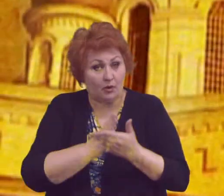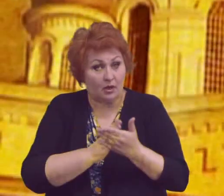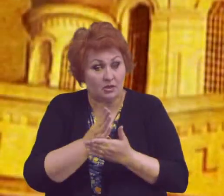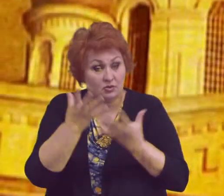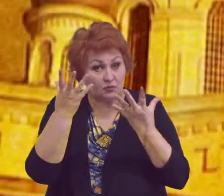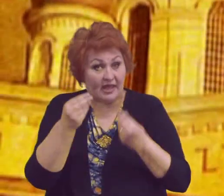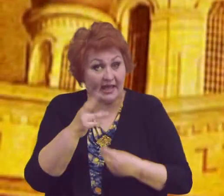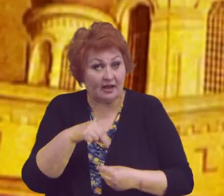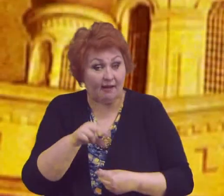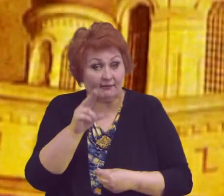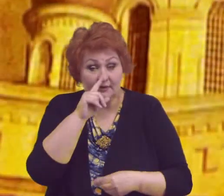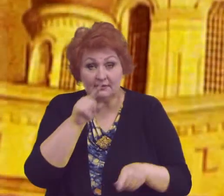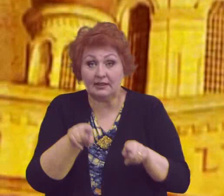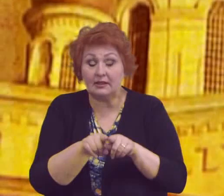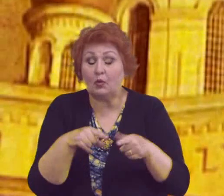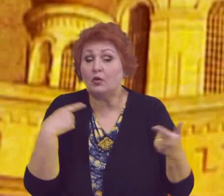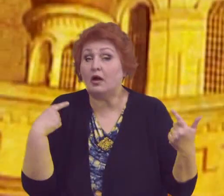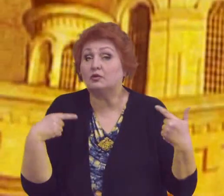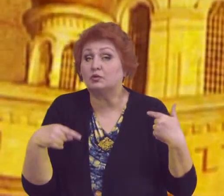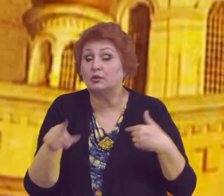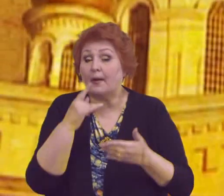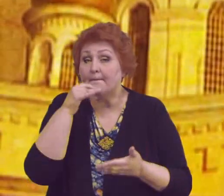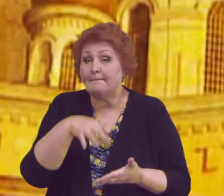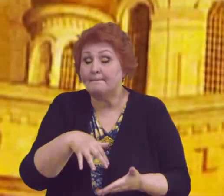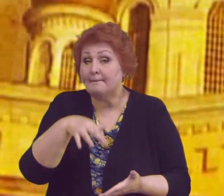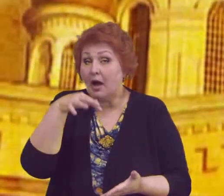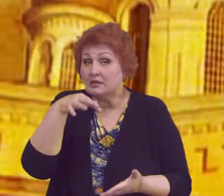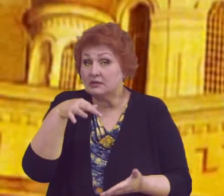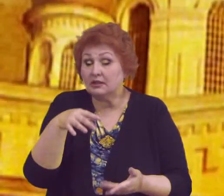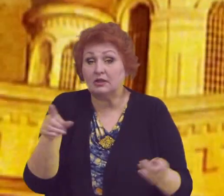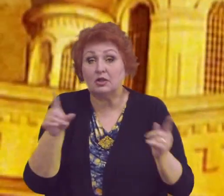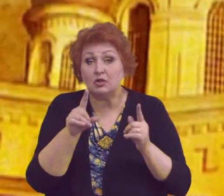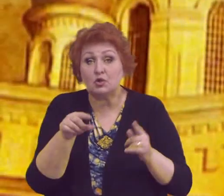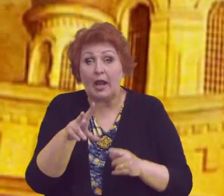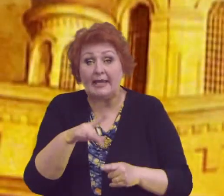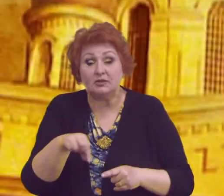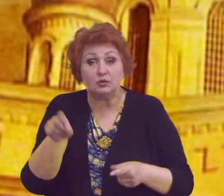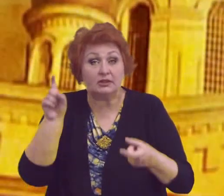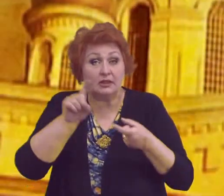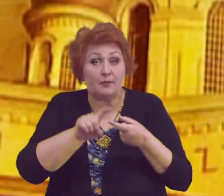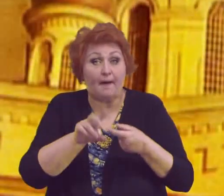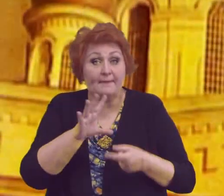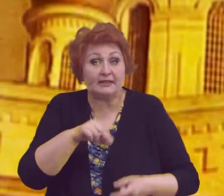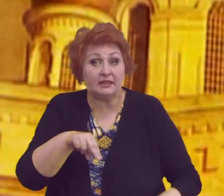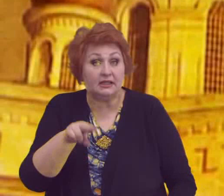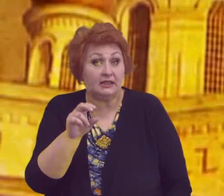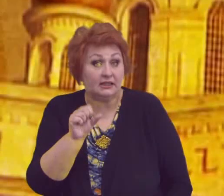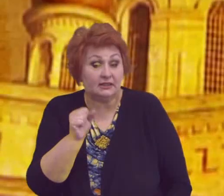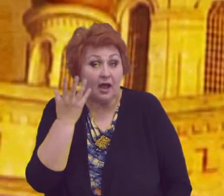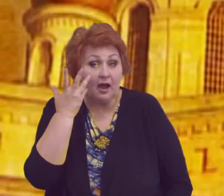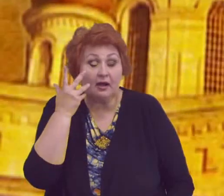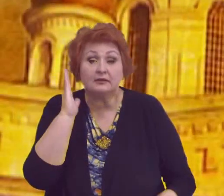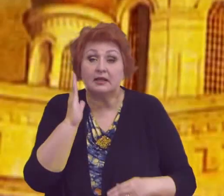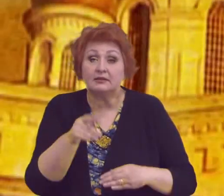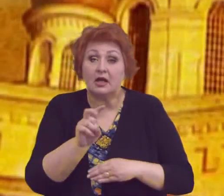Богослужение в день Радоницы почти не отличается от иных богослужений пасхального цикла, разве что к литургии присоединяется панихида, а по